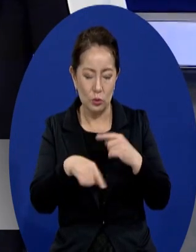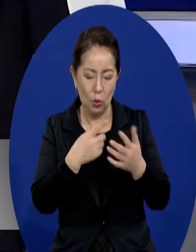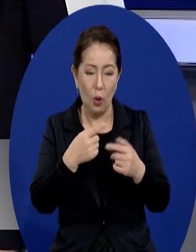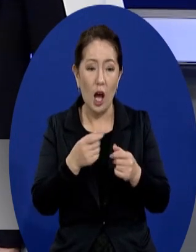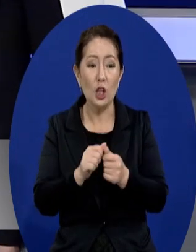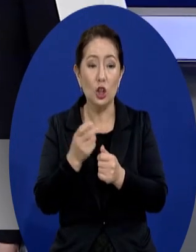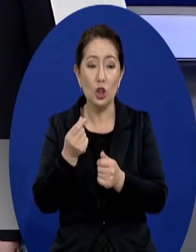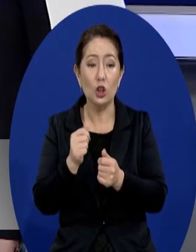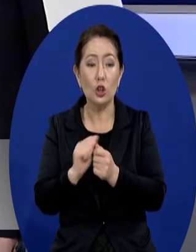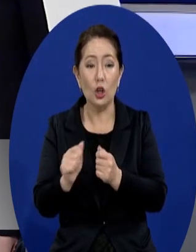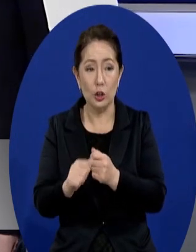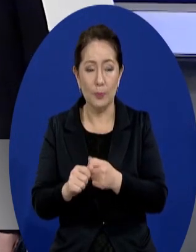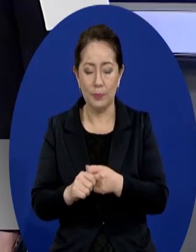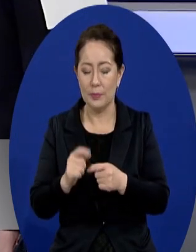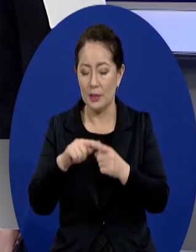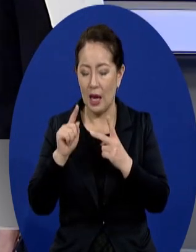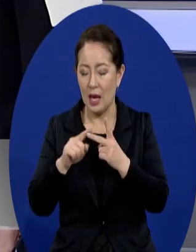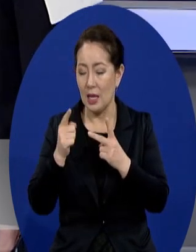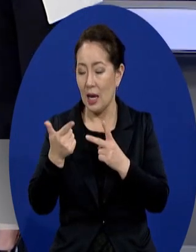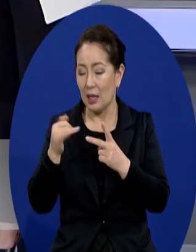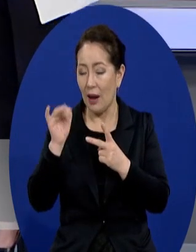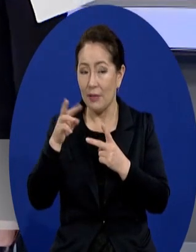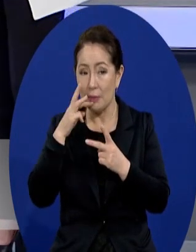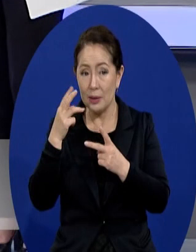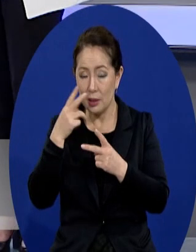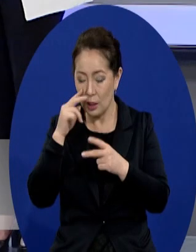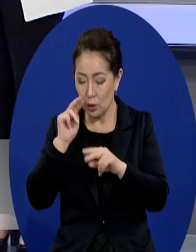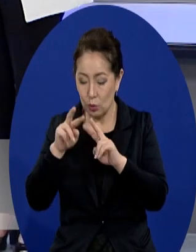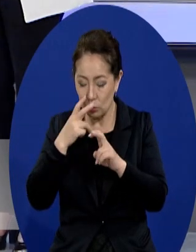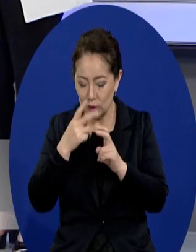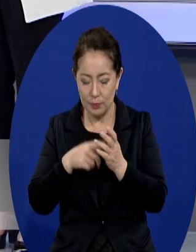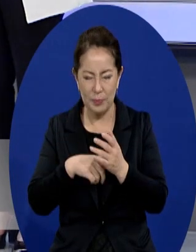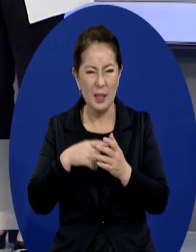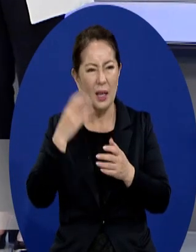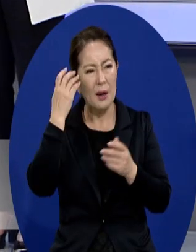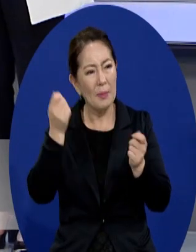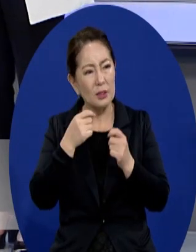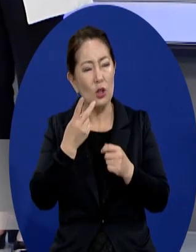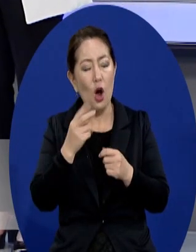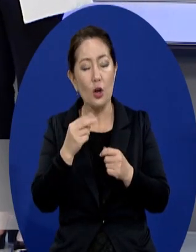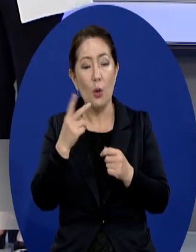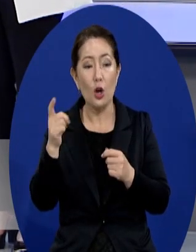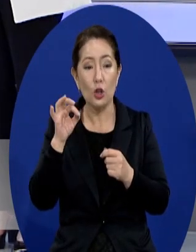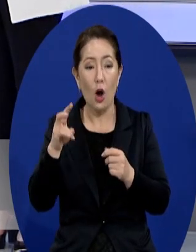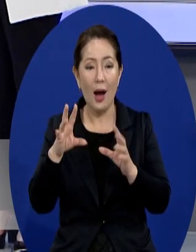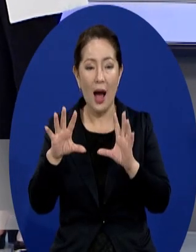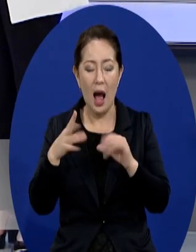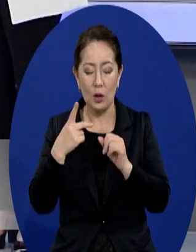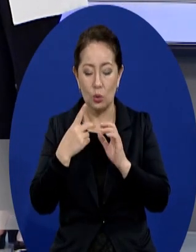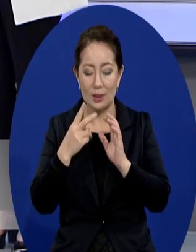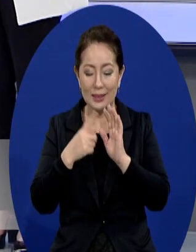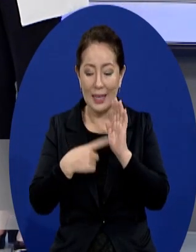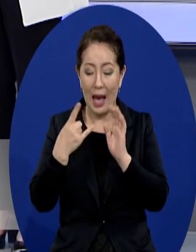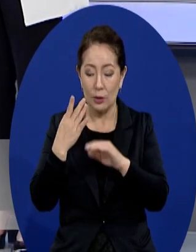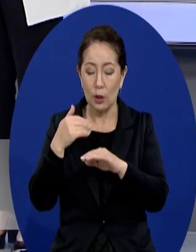байгаа. За тэгвэл дараагийн графикаас тав хүнд мэдээллийг үзүүлье. За малчид 2021 оны 12 дугаар сарын 15-ны дотор